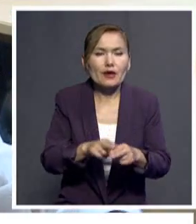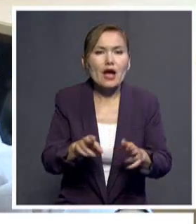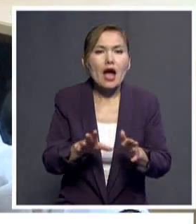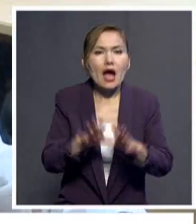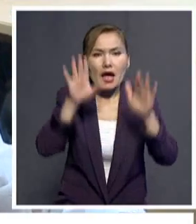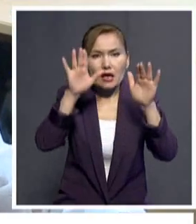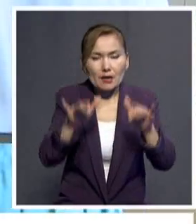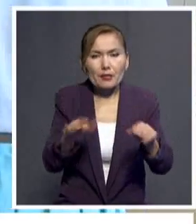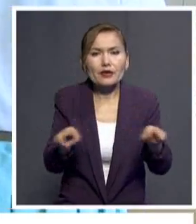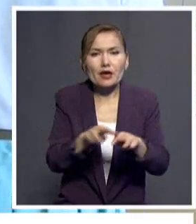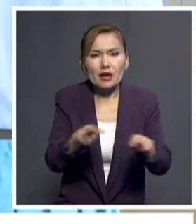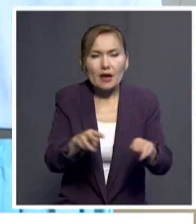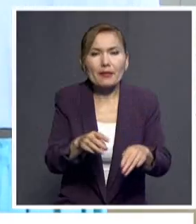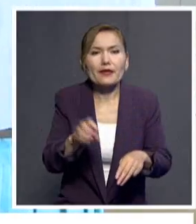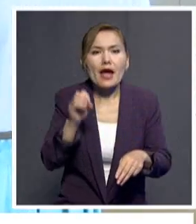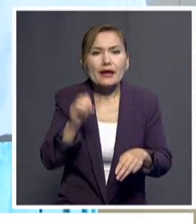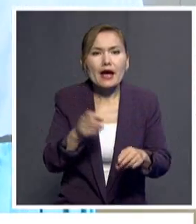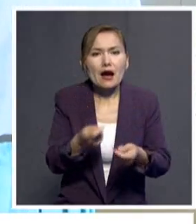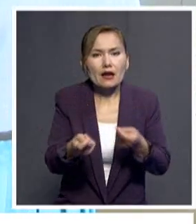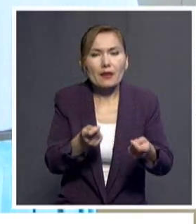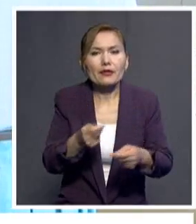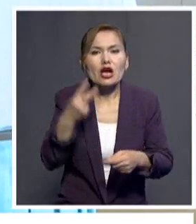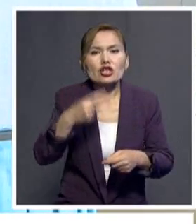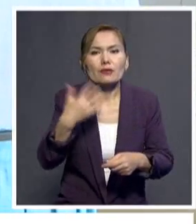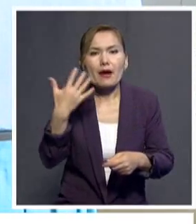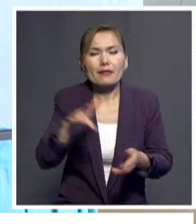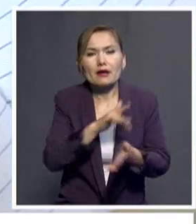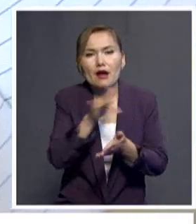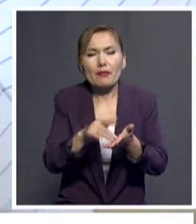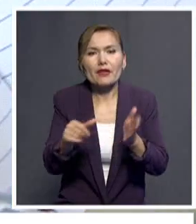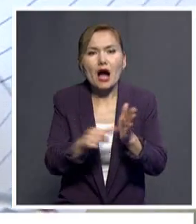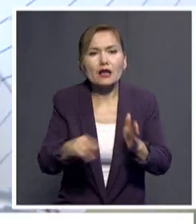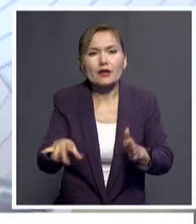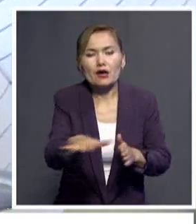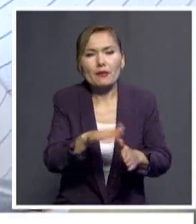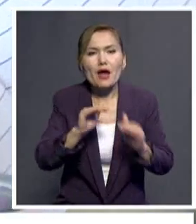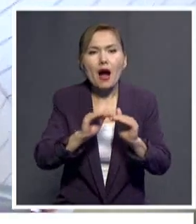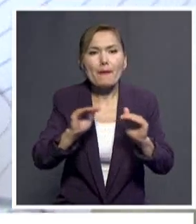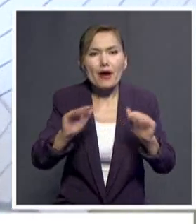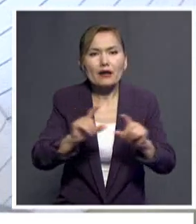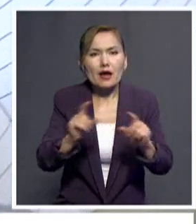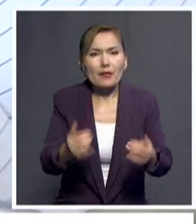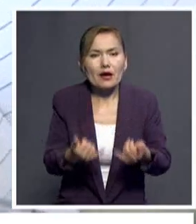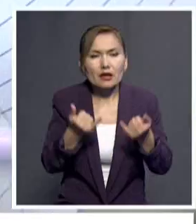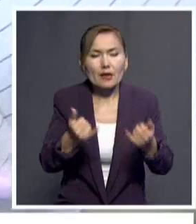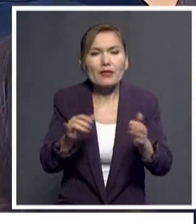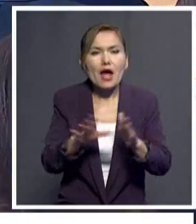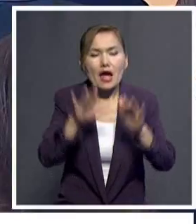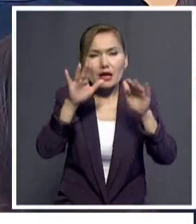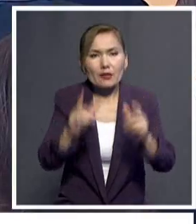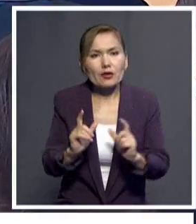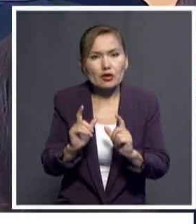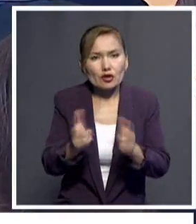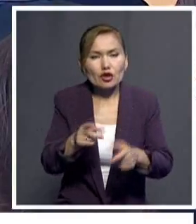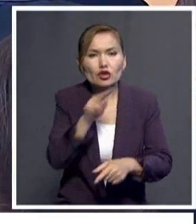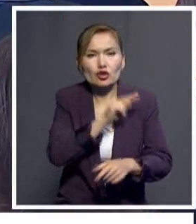электрондық үкімет пен е-әкімдіктің арқасында 25 қала мен 6 ауданда балабақшаларға электронды түрде жолдама беру жүйесі іске